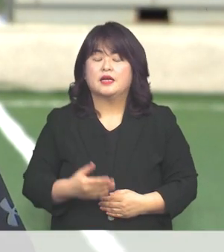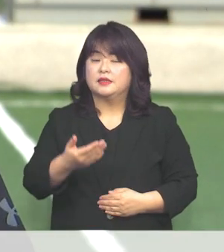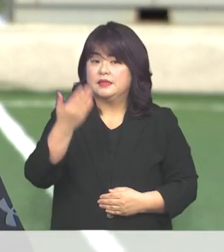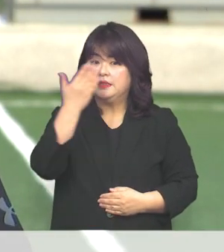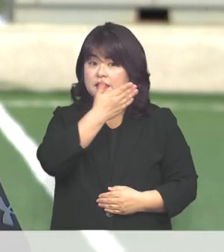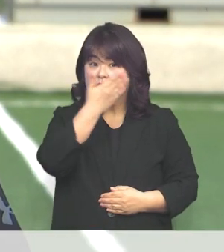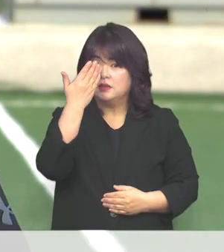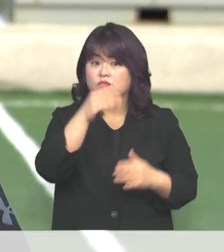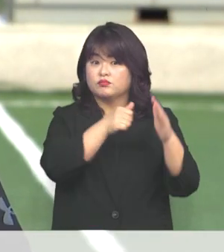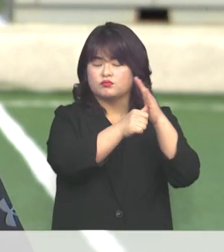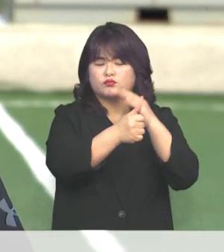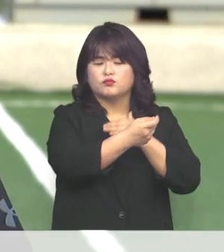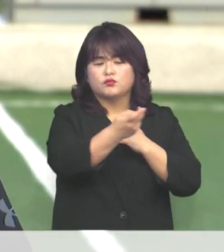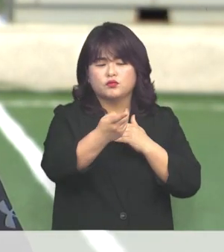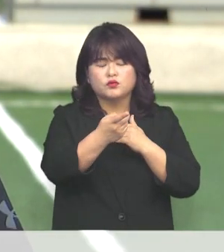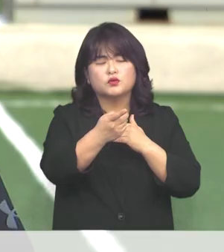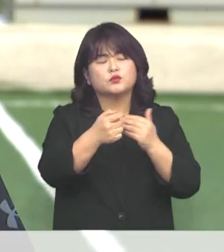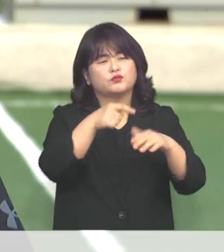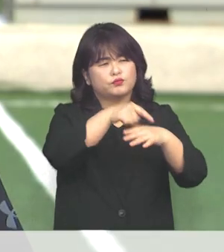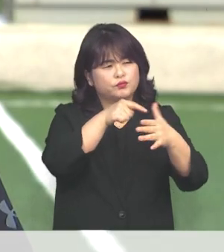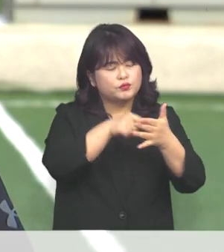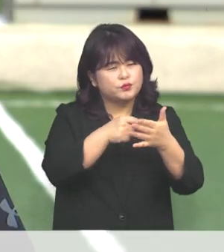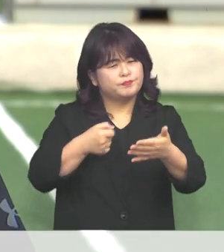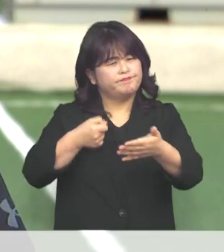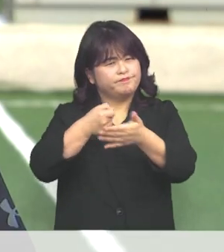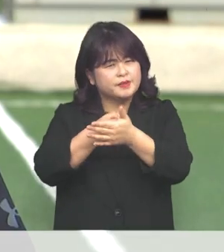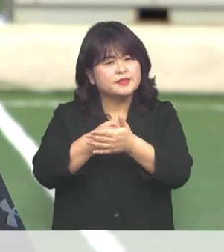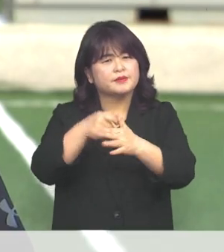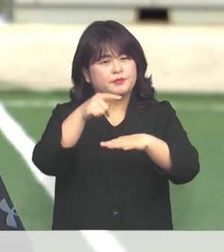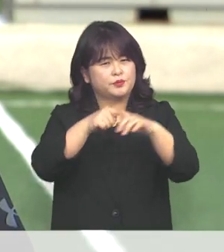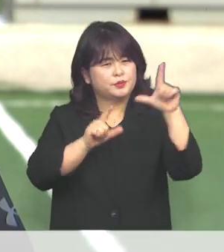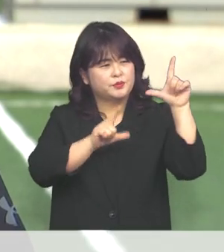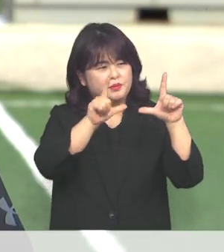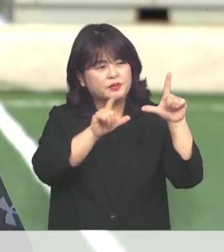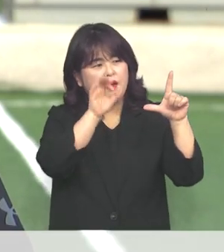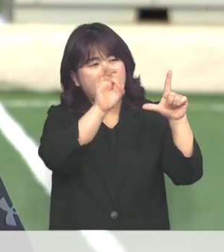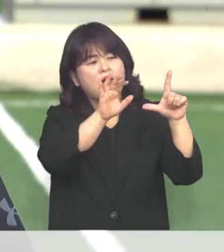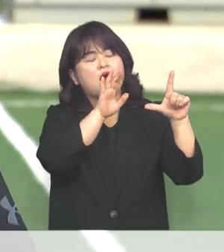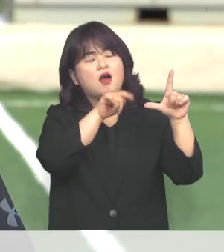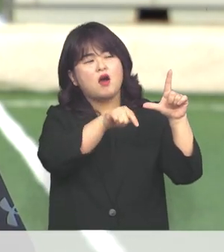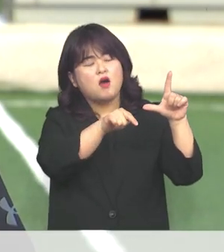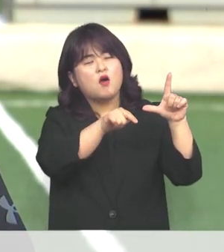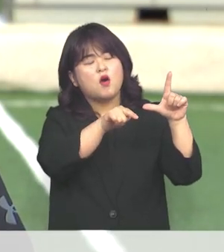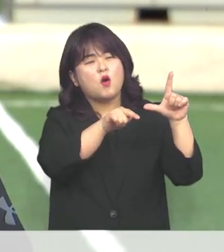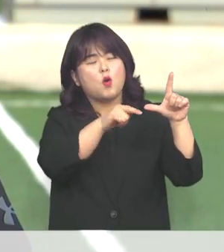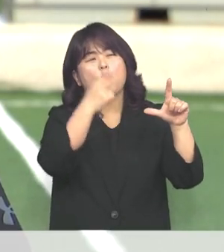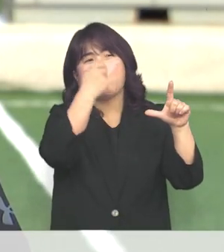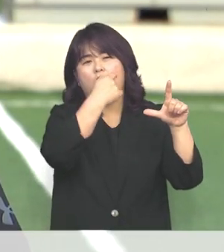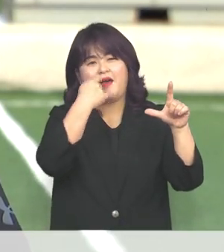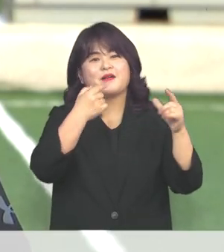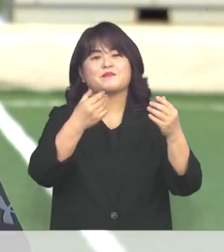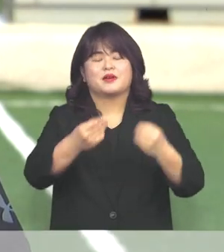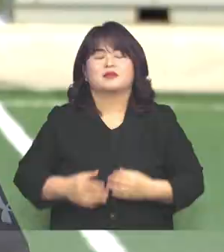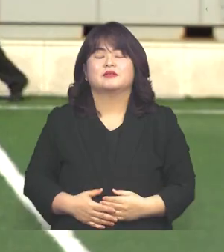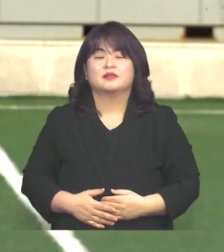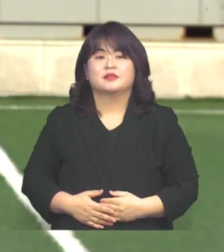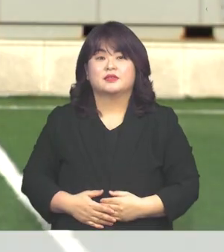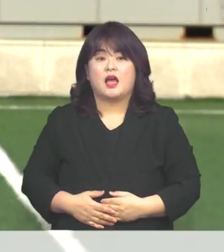젊은 선수들이었기 때문에 패기적인 부분, 열정적인 그런 부분들을 주로